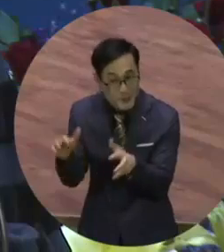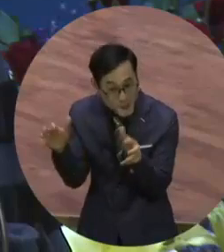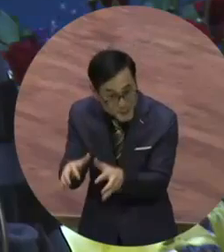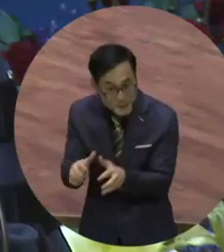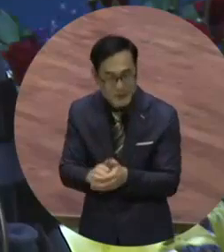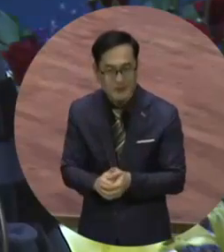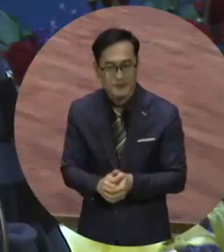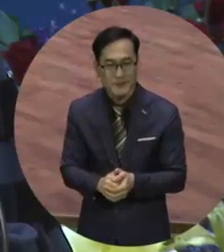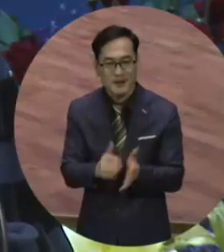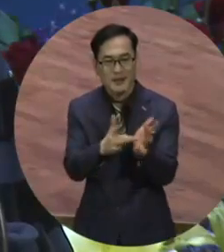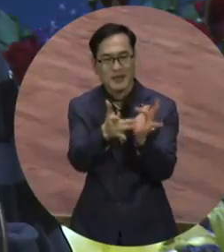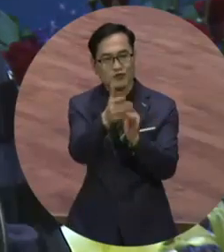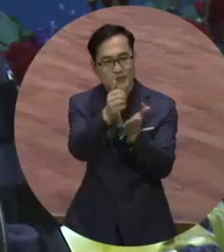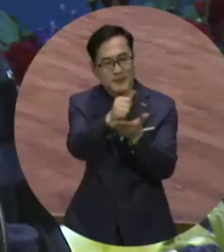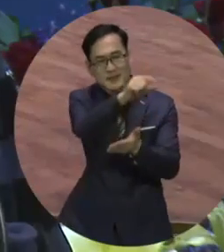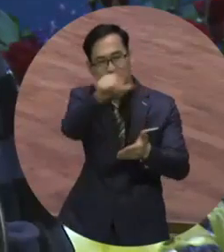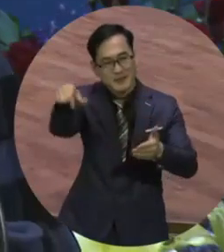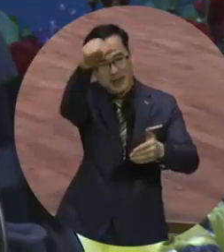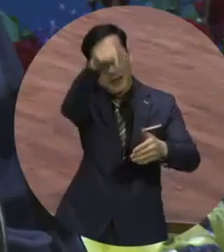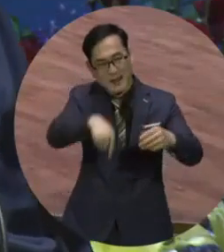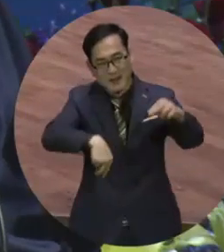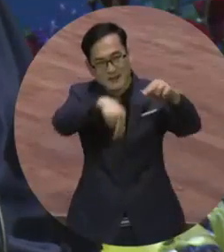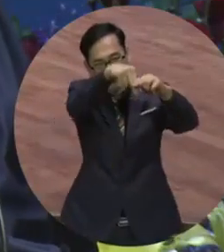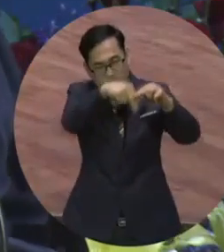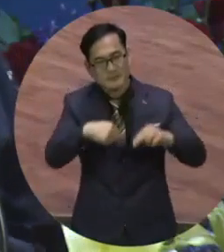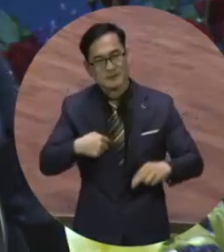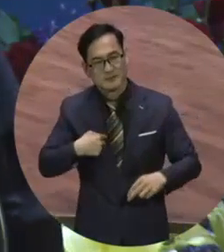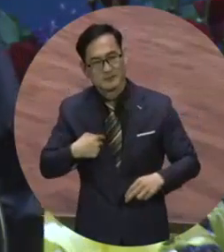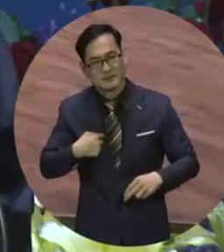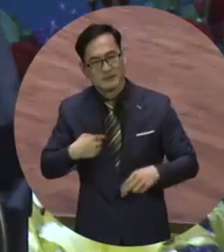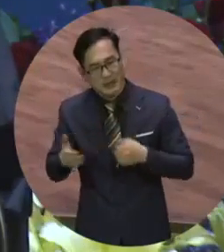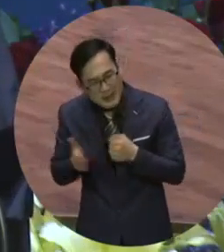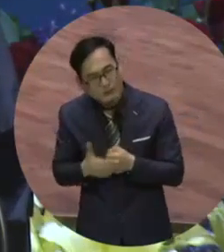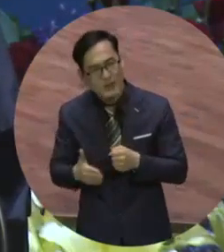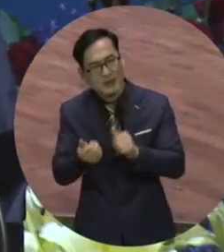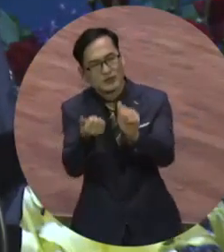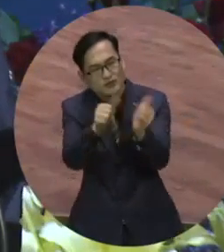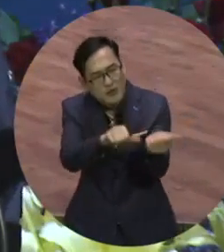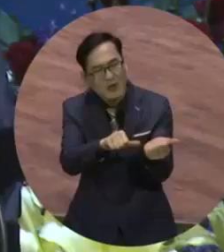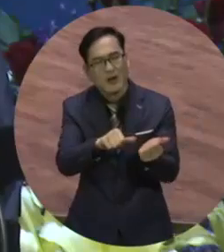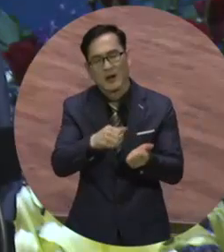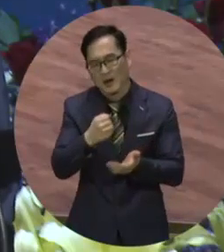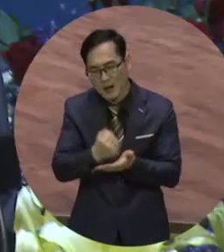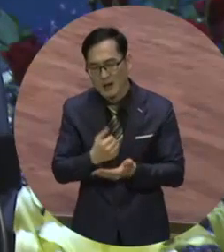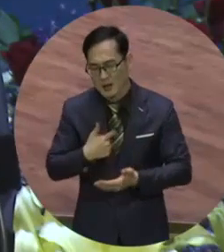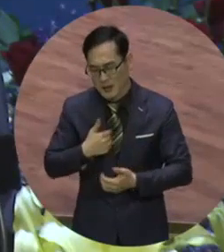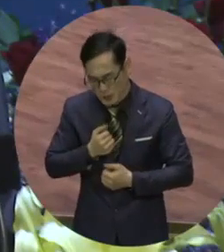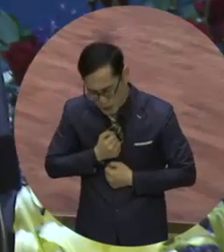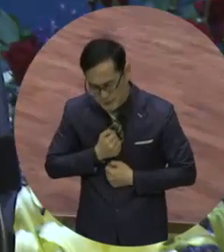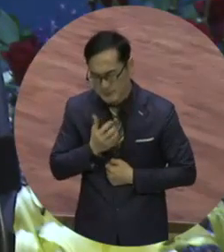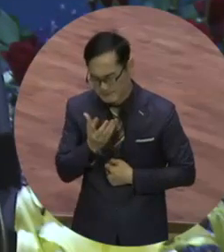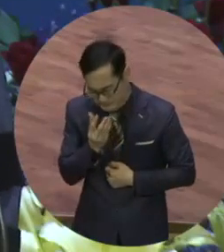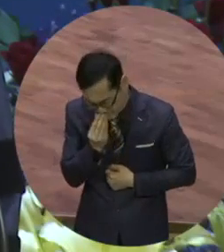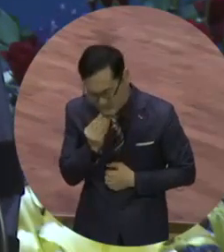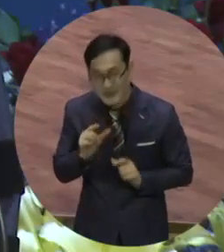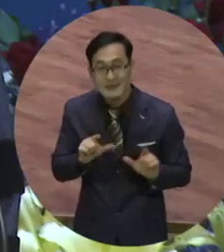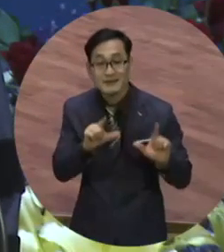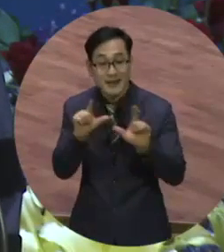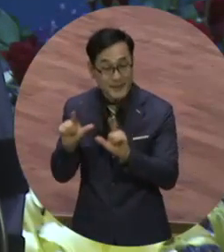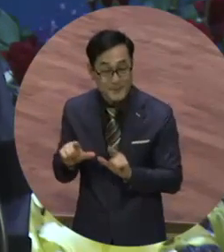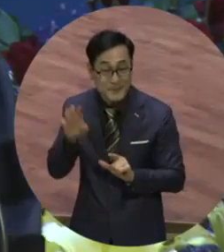예수 그리스도의 십자가를 생각하면서 좀 절제하고 경건한 삶을 살자.